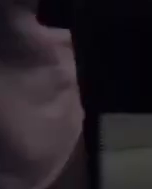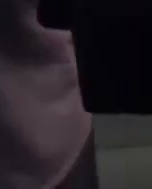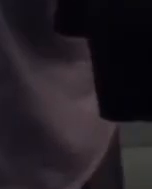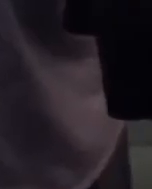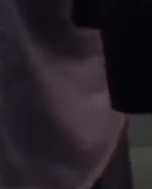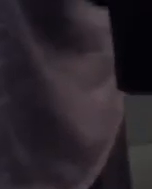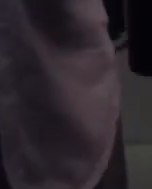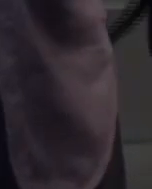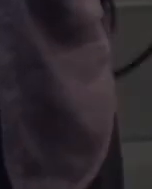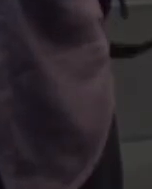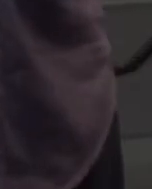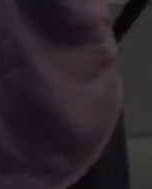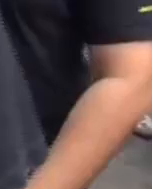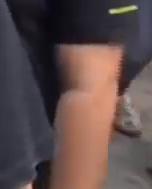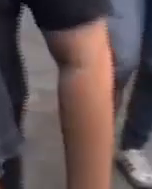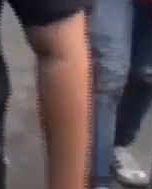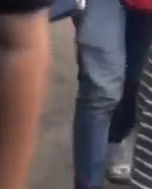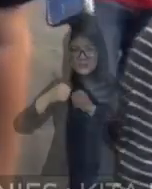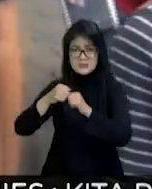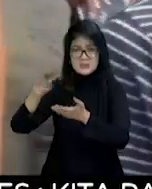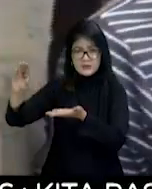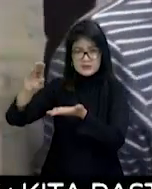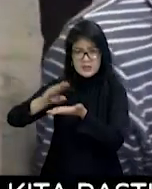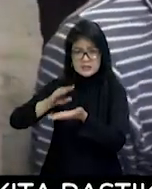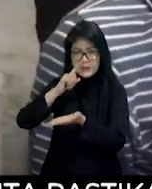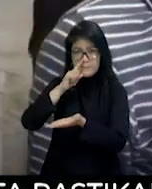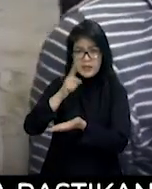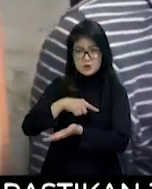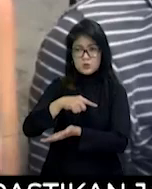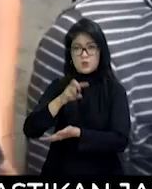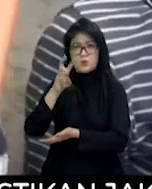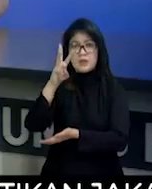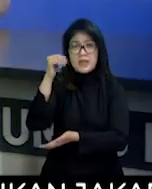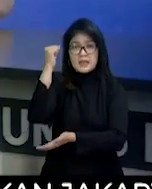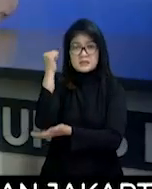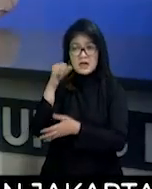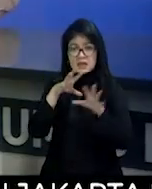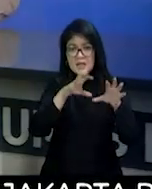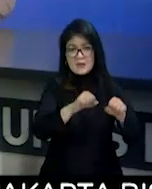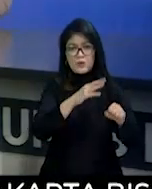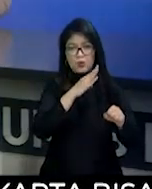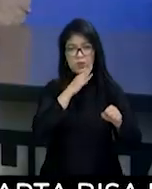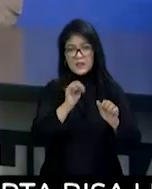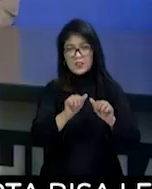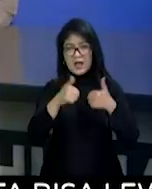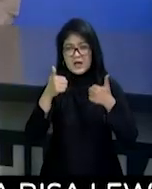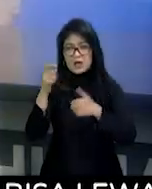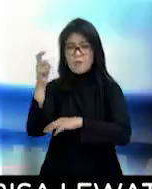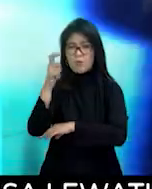3 tersangka dalam kasus investasi bodong ini. Ketiga tersangka ditangkap di Kuningan, Tangerang Selatan, dan di Bogor, Jawa